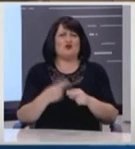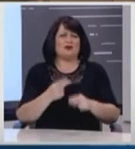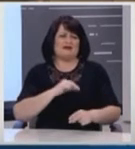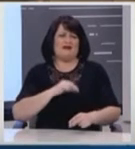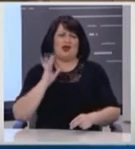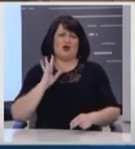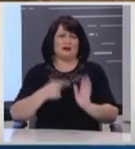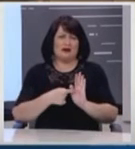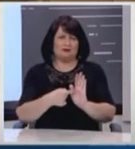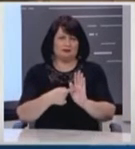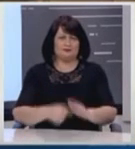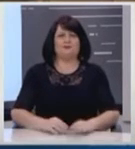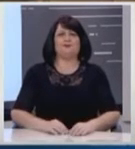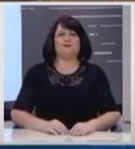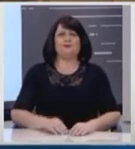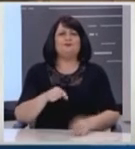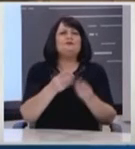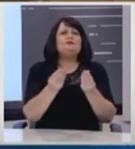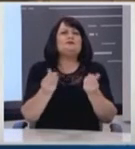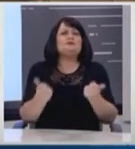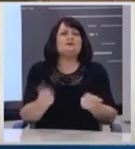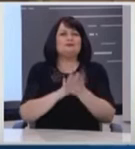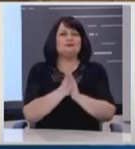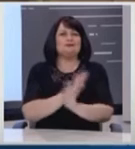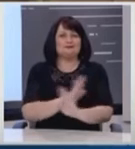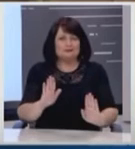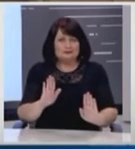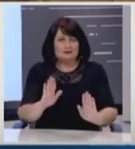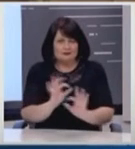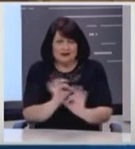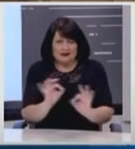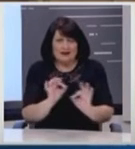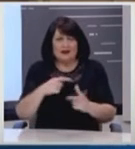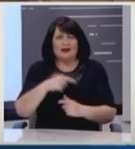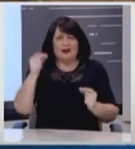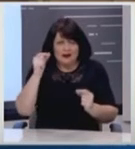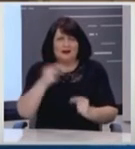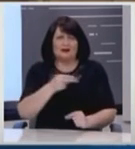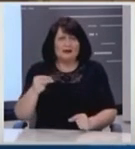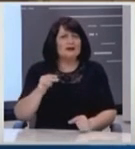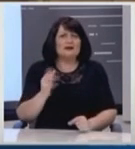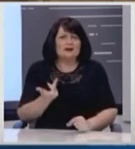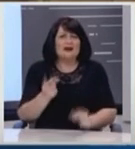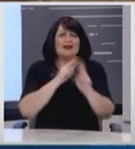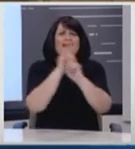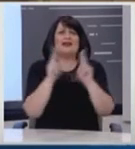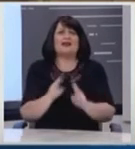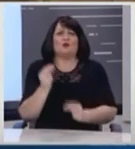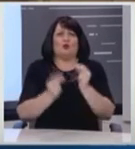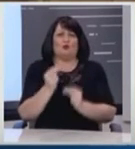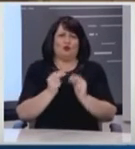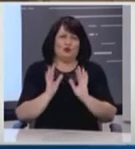Να διαγραφτεί και μέσω αυτού του τρόπου το αδιαφυσβήτητο γεγονός ότι το Κυπριακό είναι διεθνές